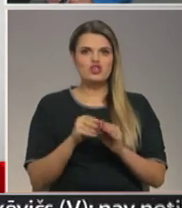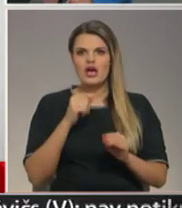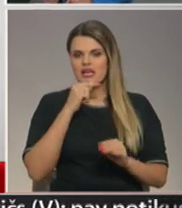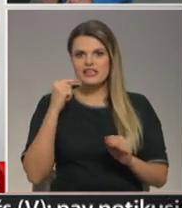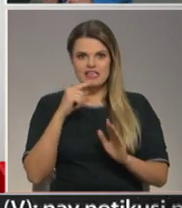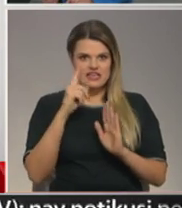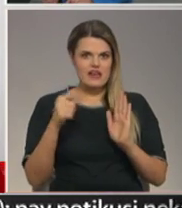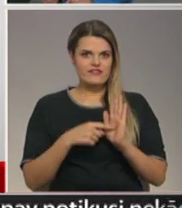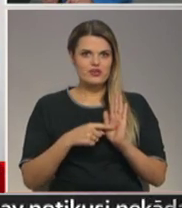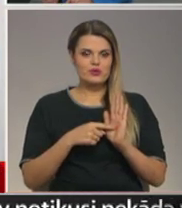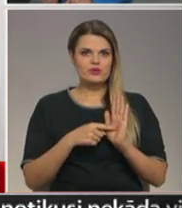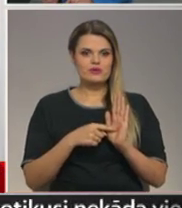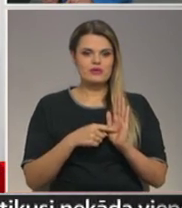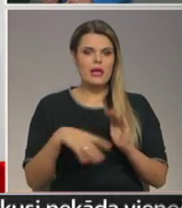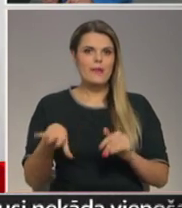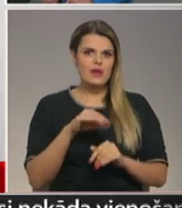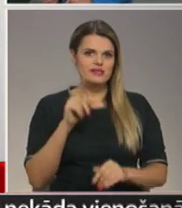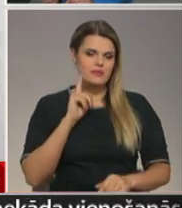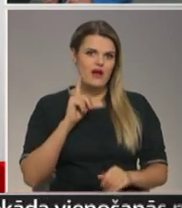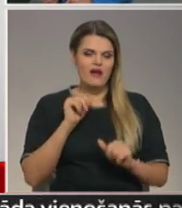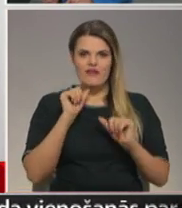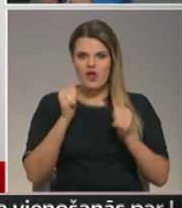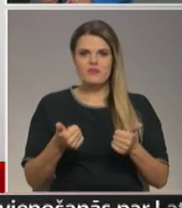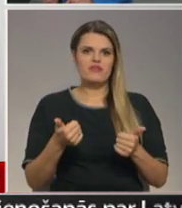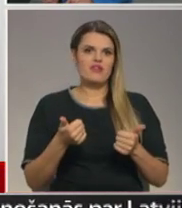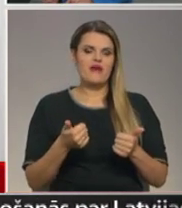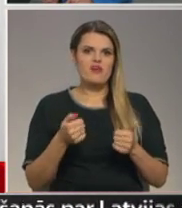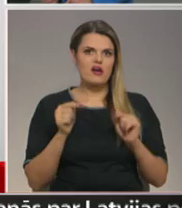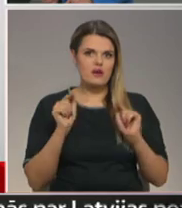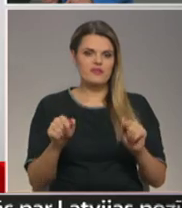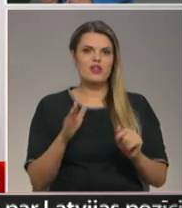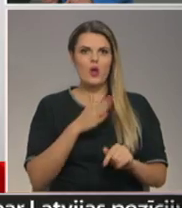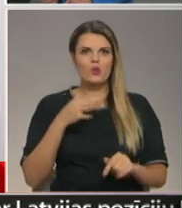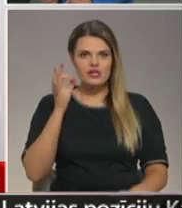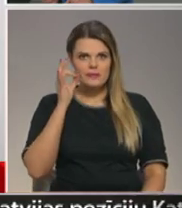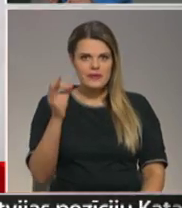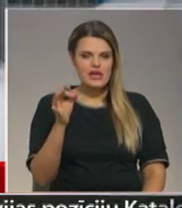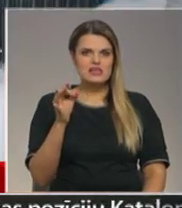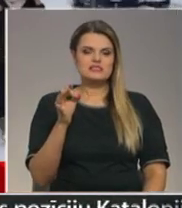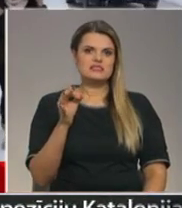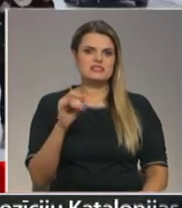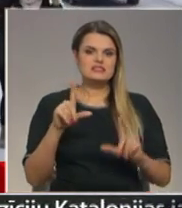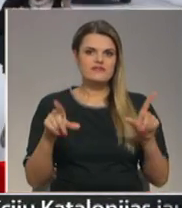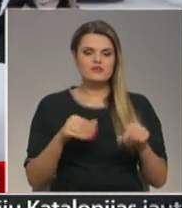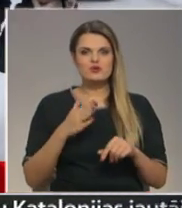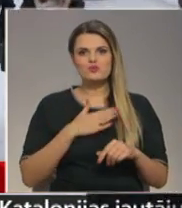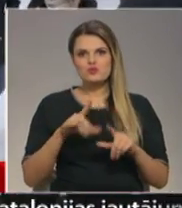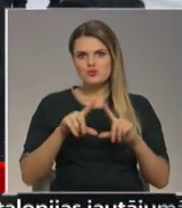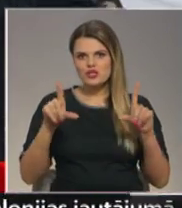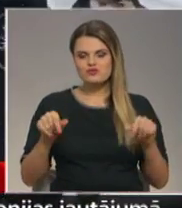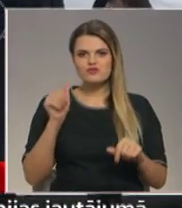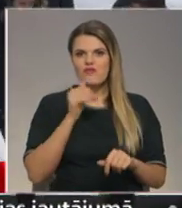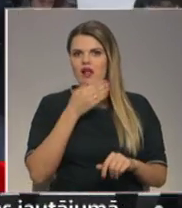Krieviju? Mēs jau pagaidām nevaram tā ļoti precīzi, vismaz mūsu institūcijas